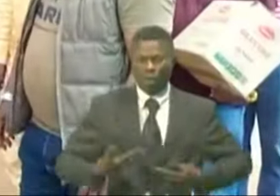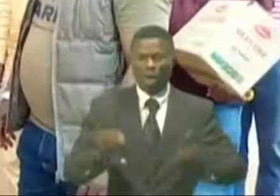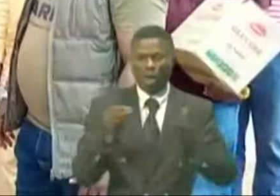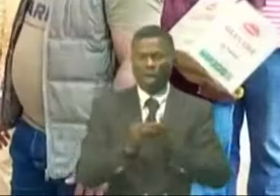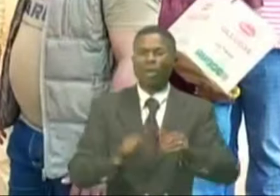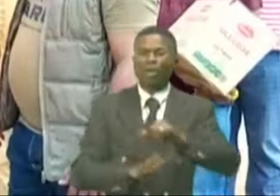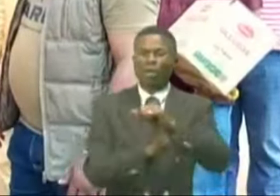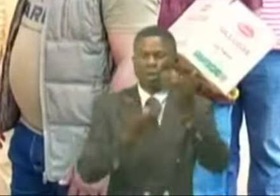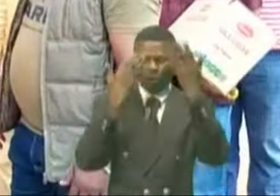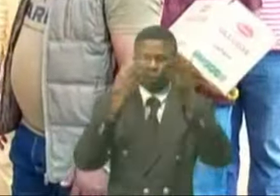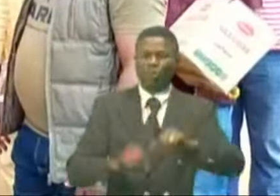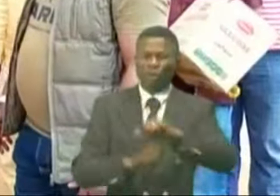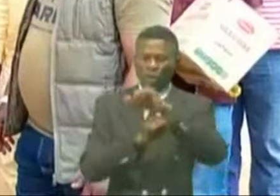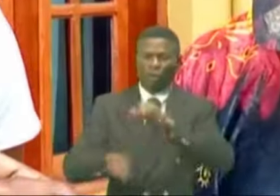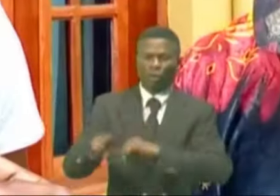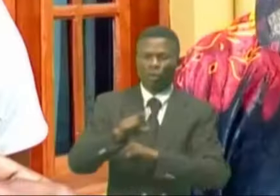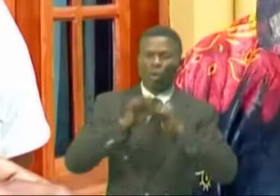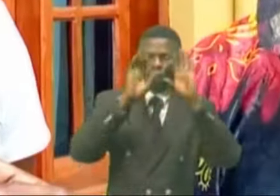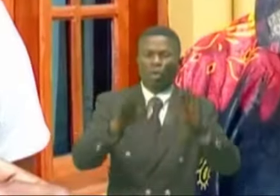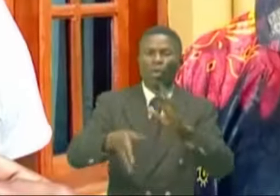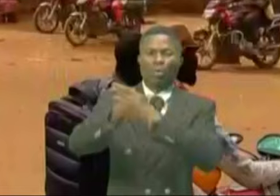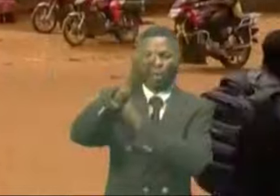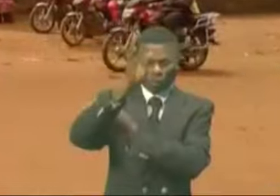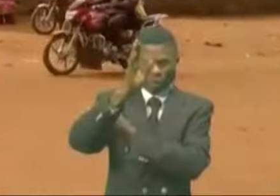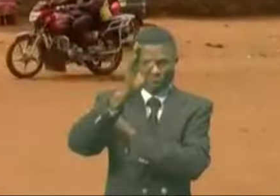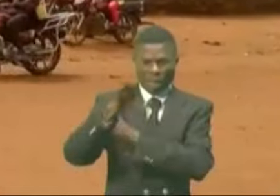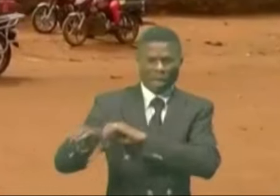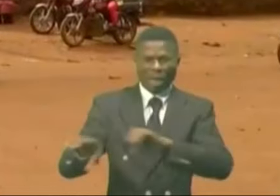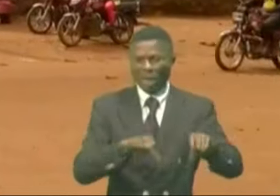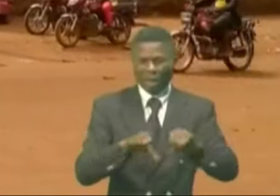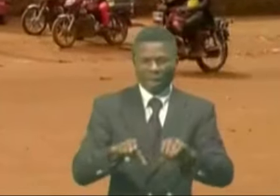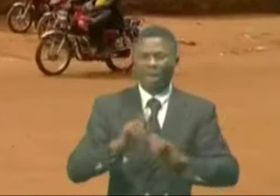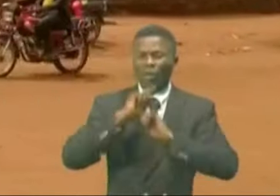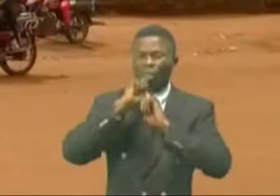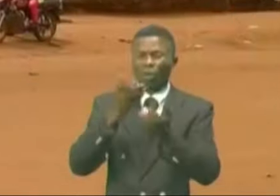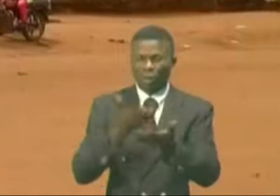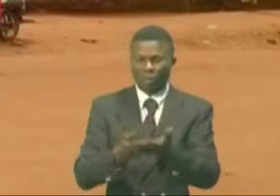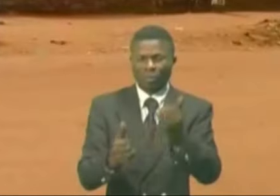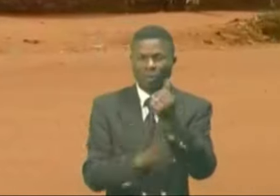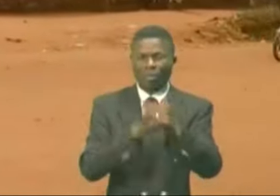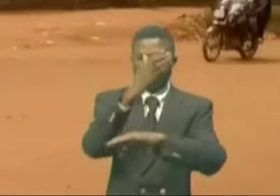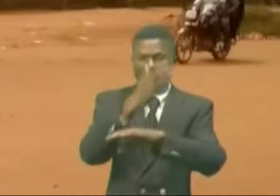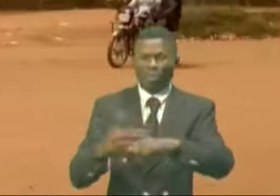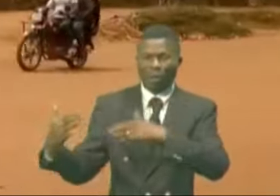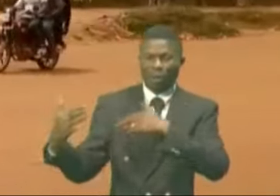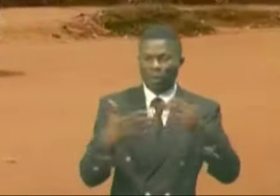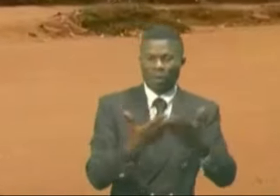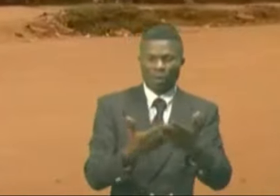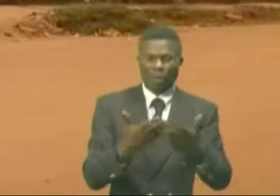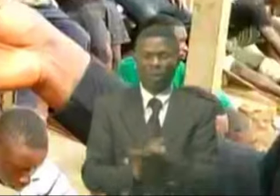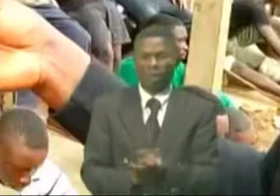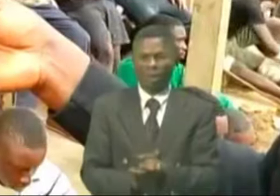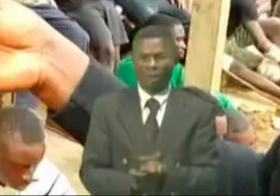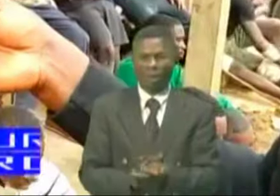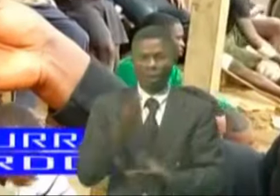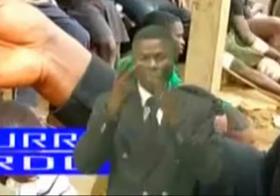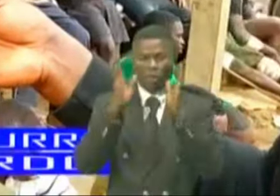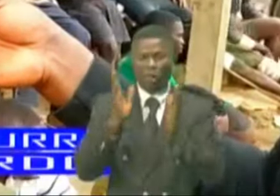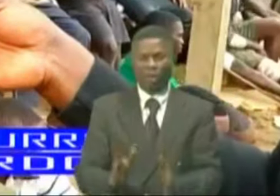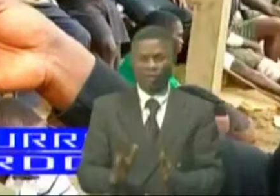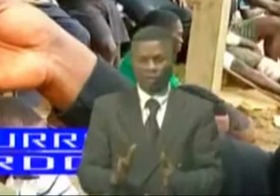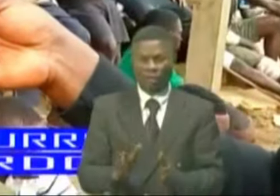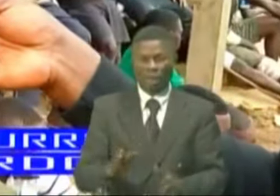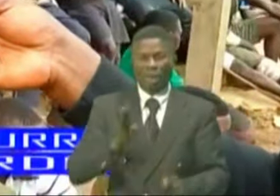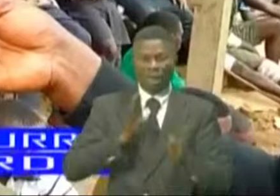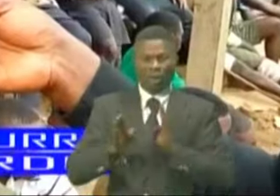que Dieu seulement vous bénisse par rapport à l'acte que vous avez posé. À l'occasion, les blessés de guerre ont rehaussé le moral de leurs visiteurs.